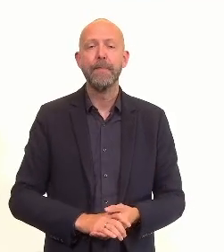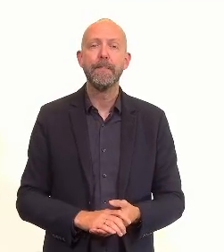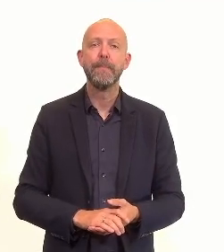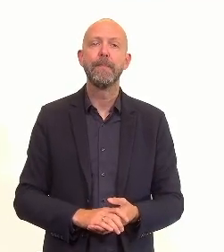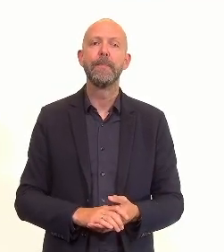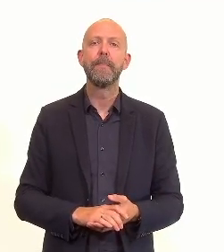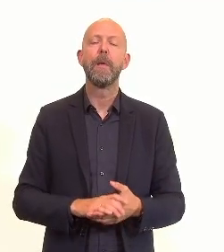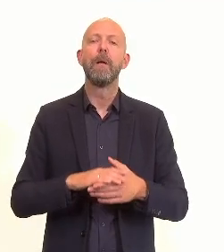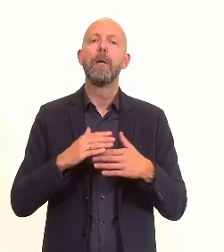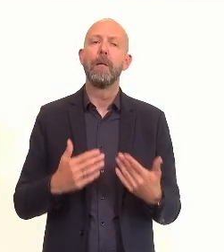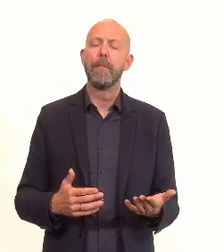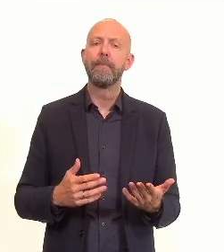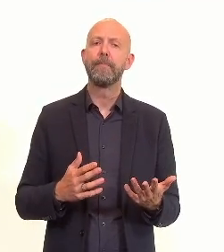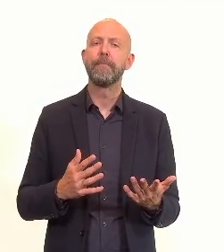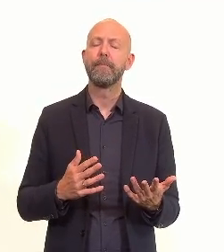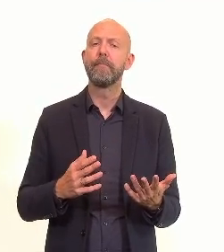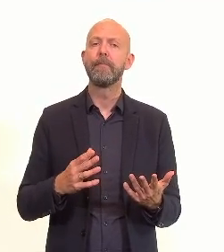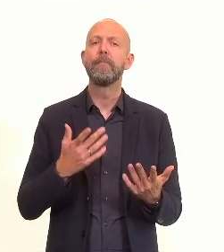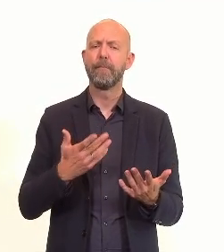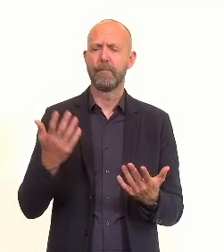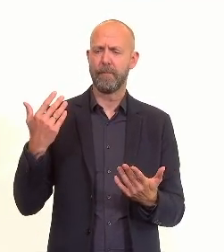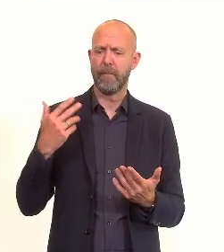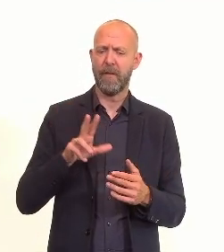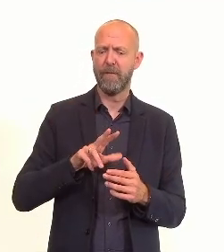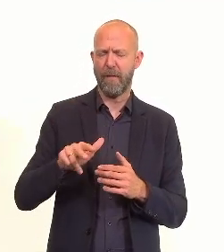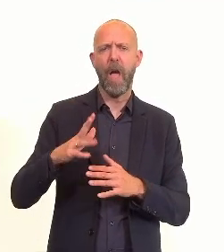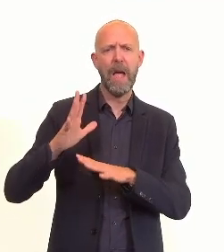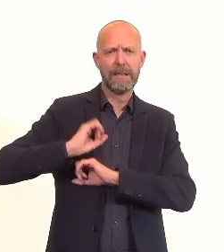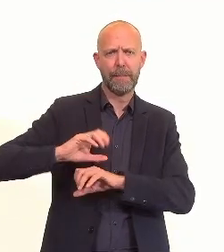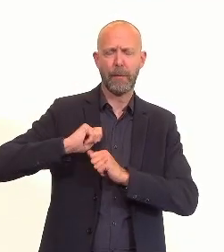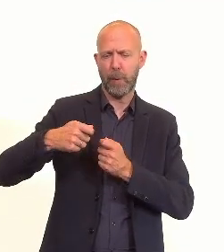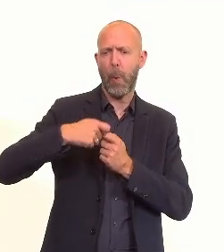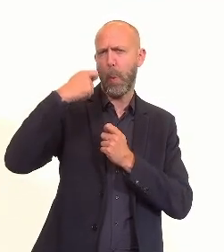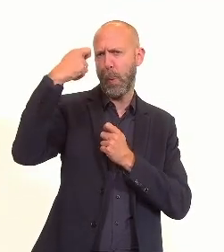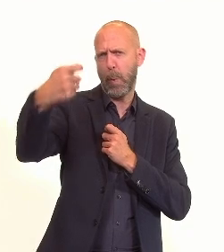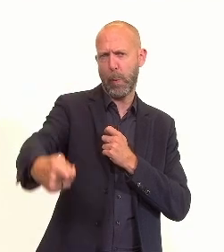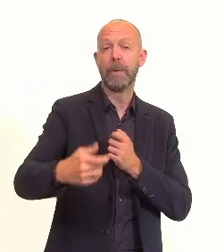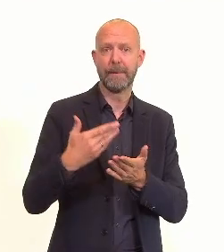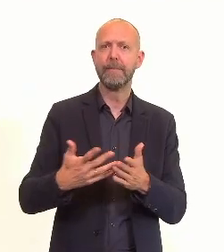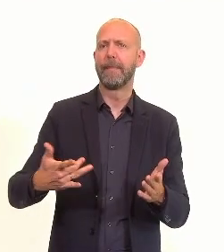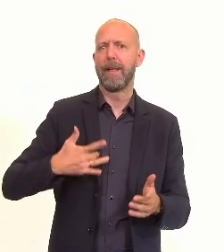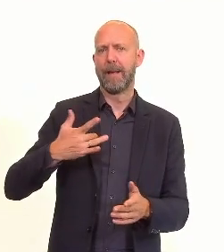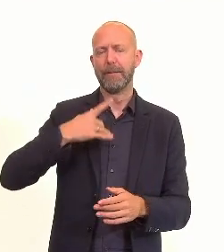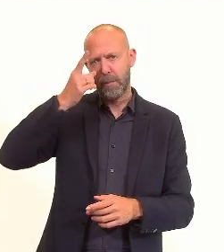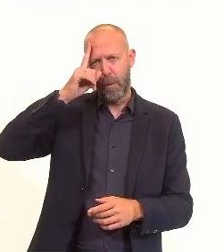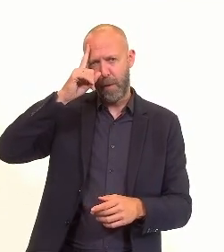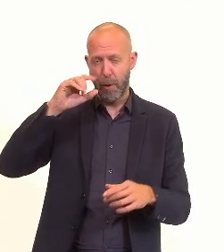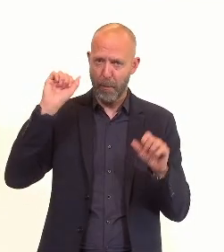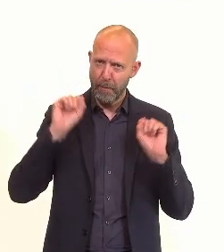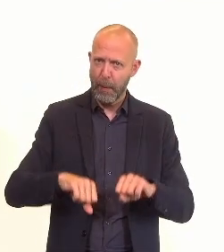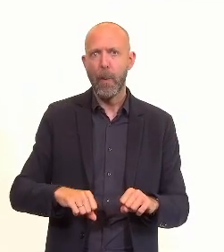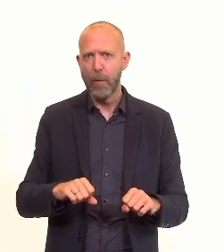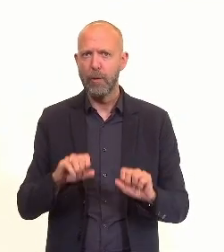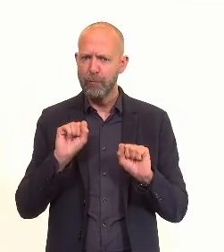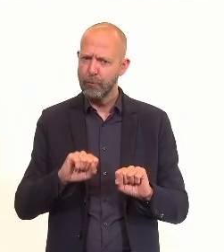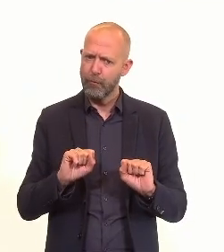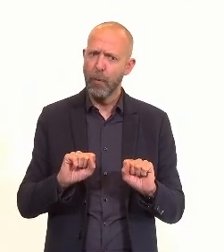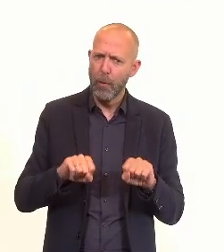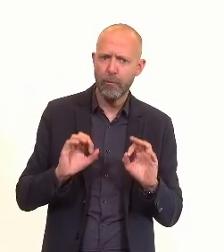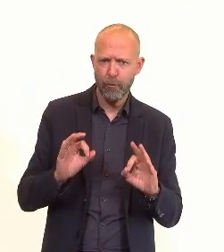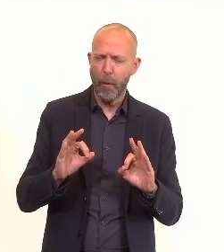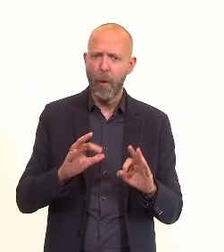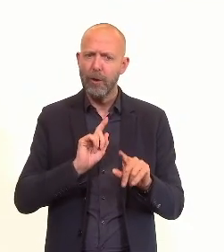est soignant, on a des postures professionnelles de sachant, et des fois, se dire que la personne que j'ai en face de moi,